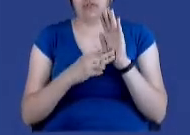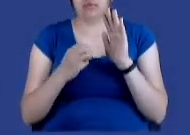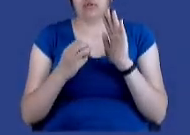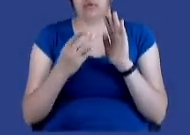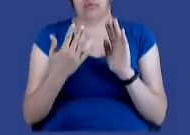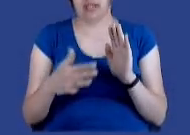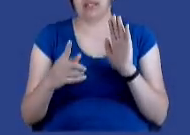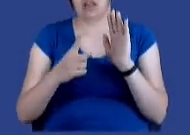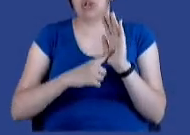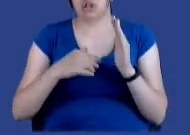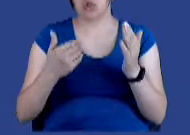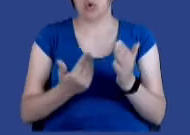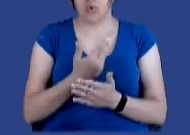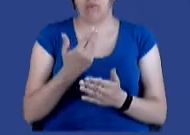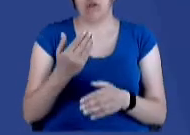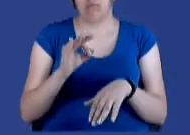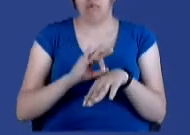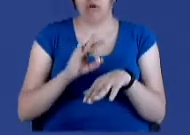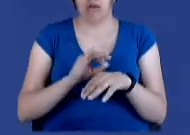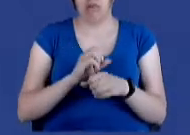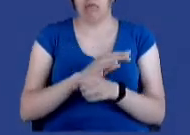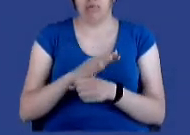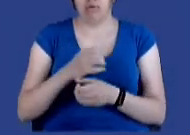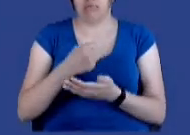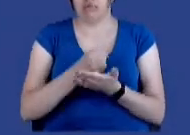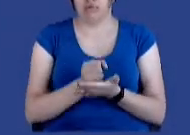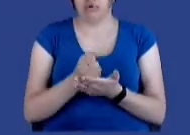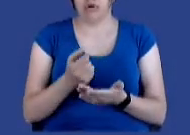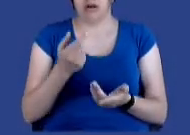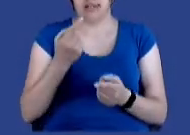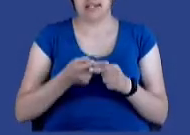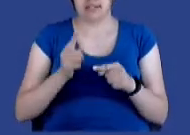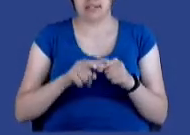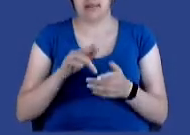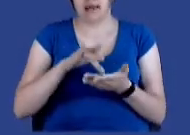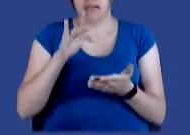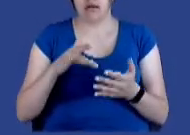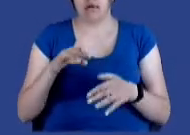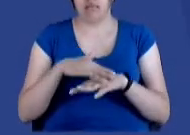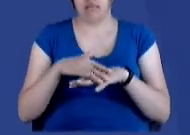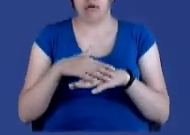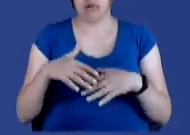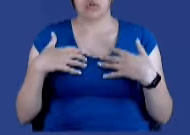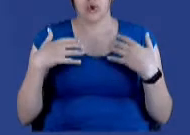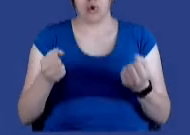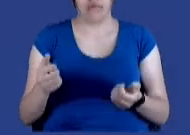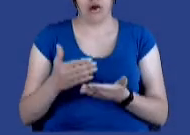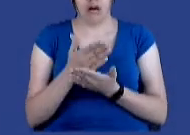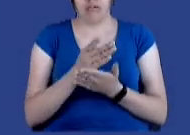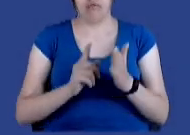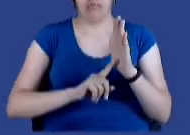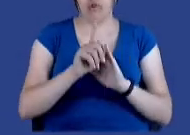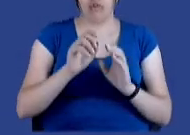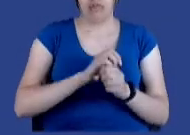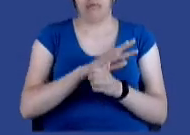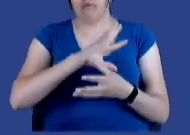856 нових хворих на коронавірус, повідомляє Центр громадського здоров'я. Ось на цій карті ви бачите, де є хворі та скільки їх. Від початку